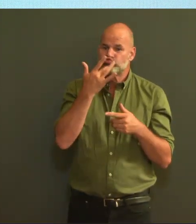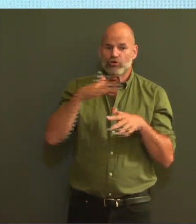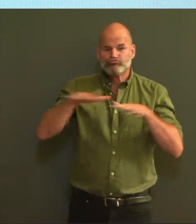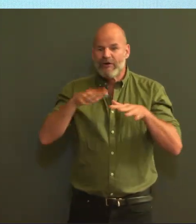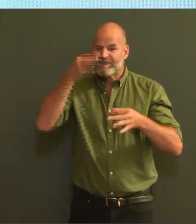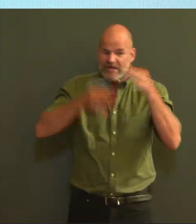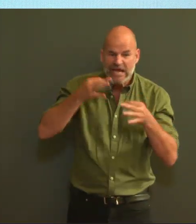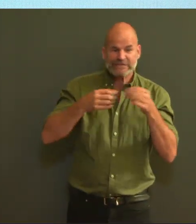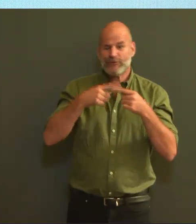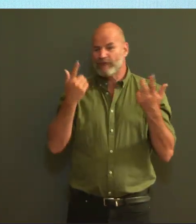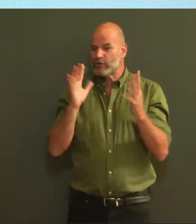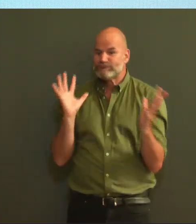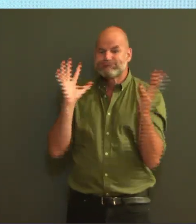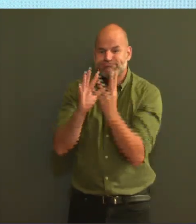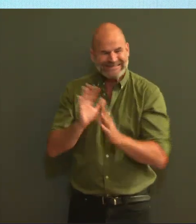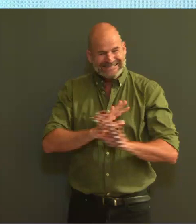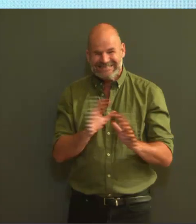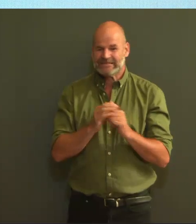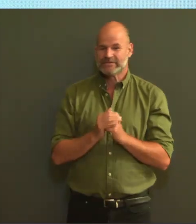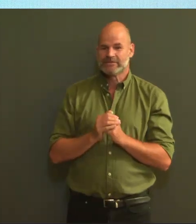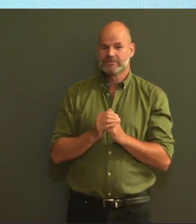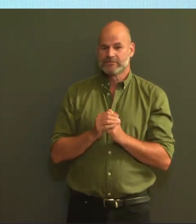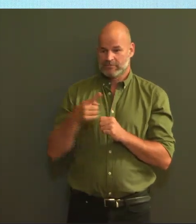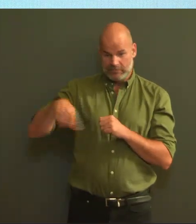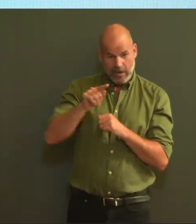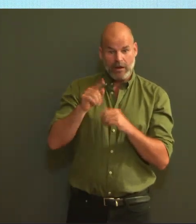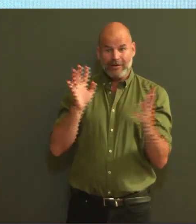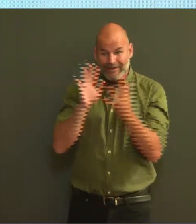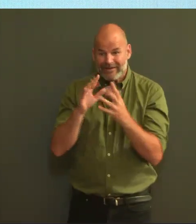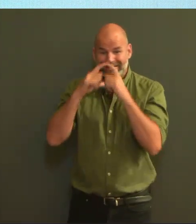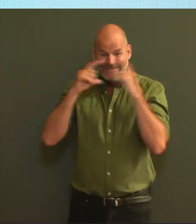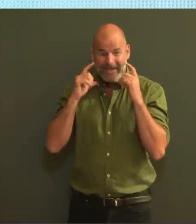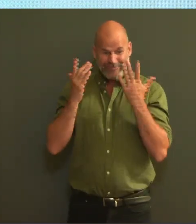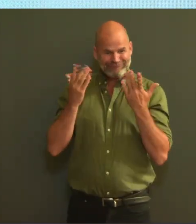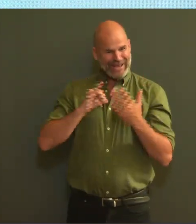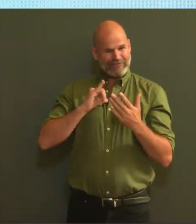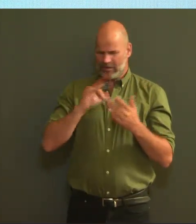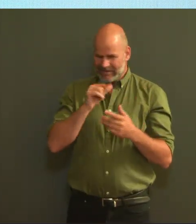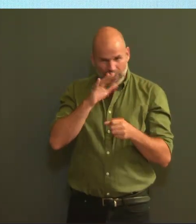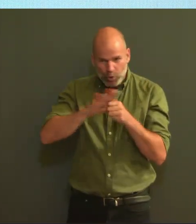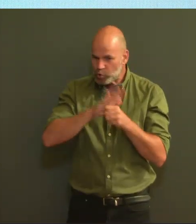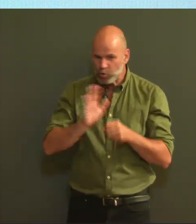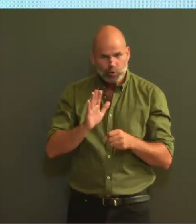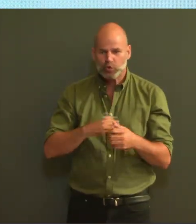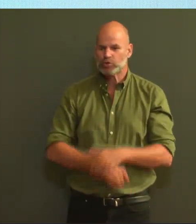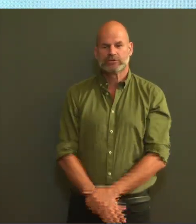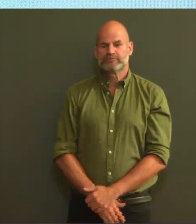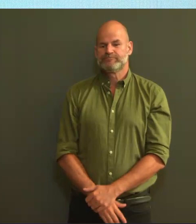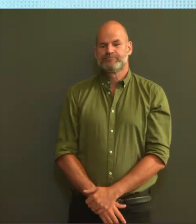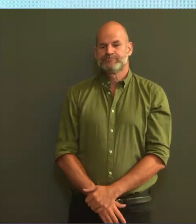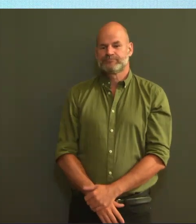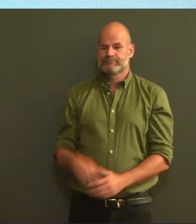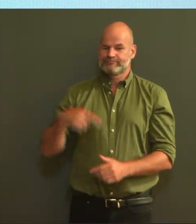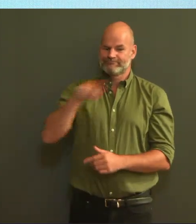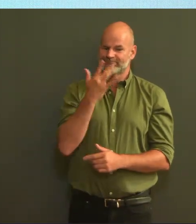alleen. We denken ook dat het heel belangrijk is om heel goed in te zetten op het lokaal informeren en sensibiliseren